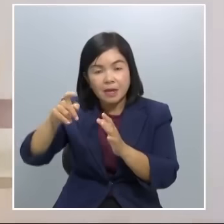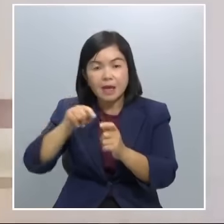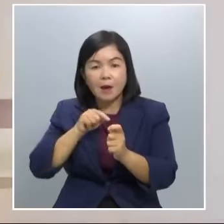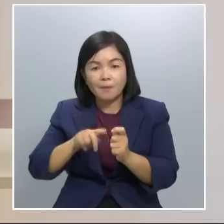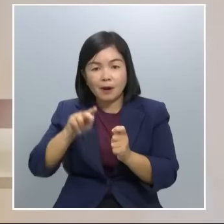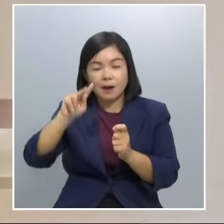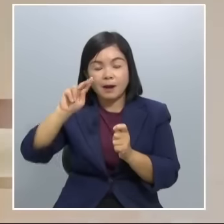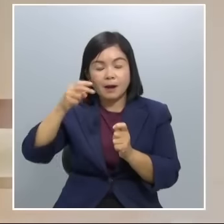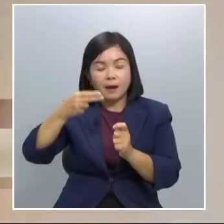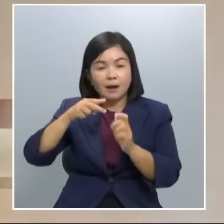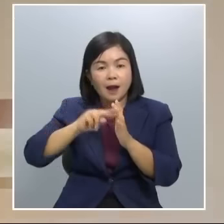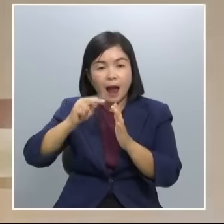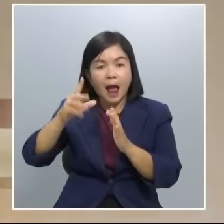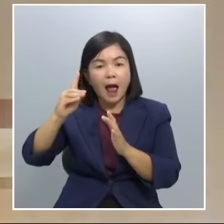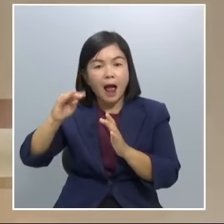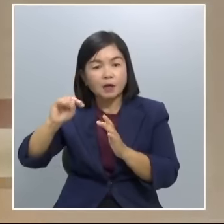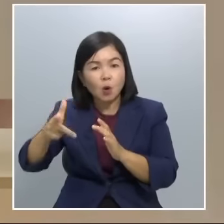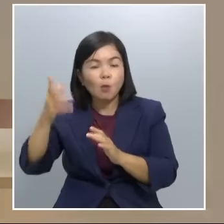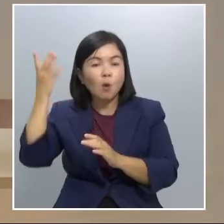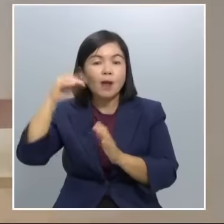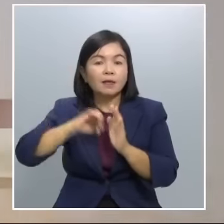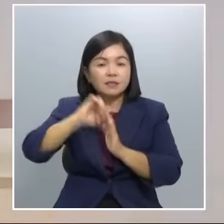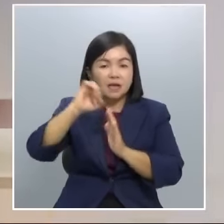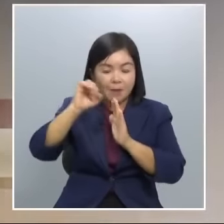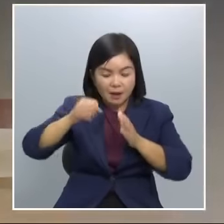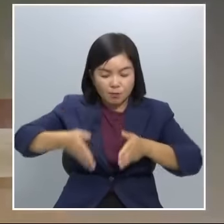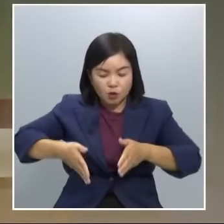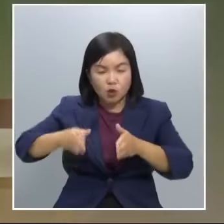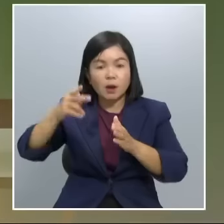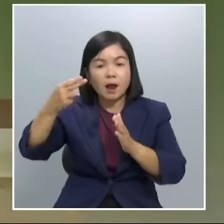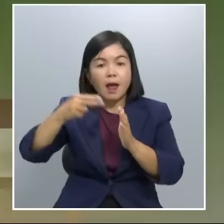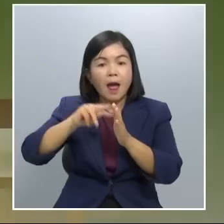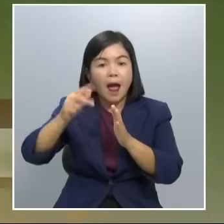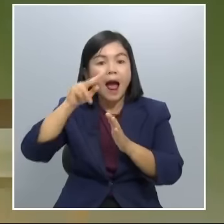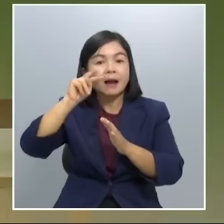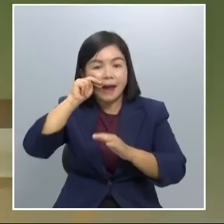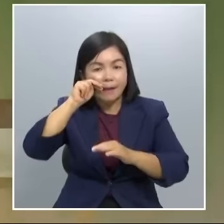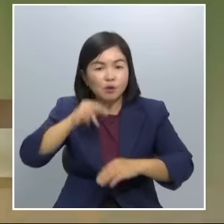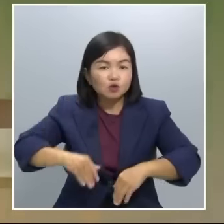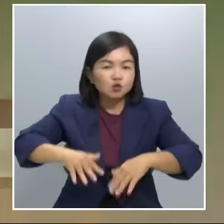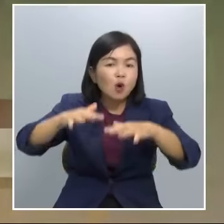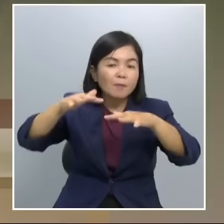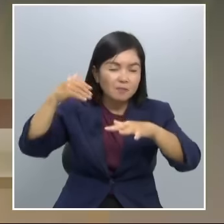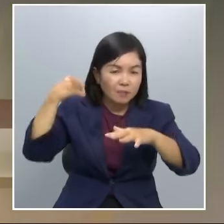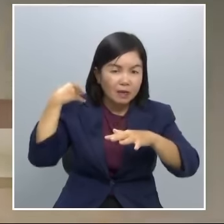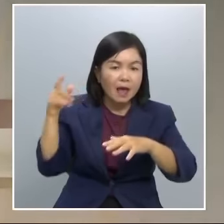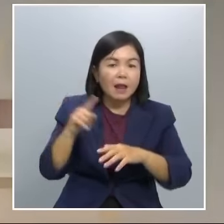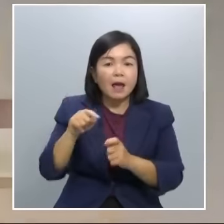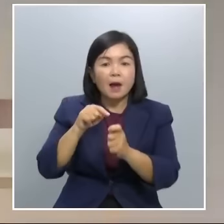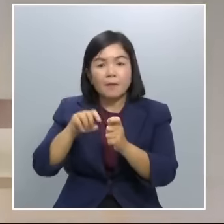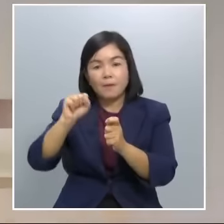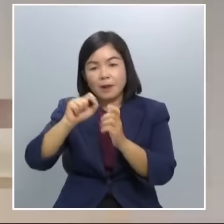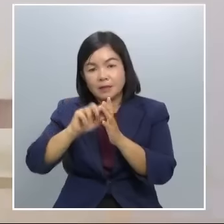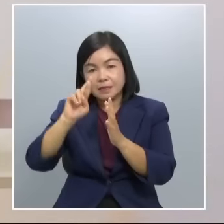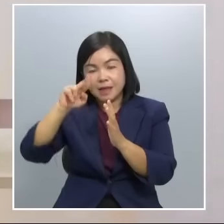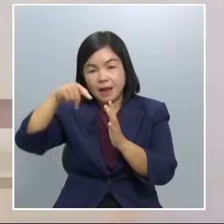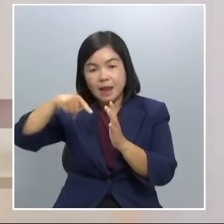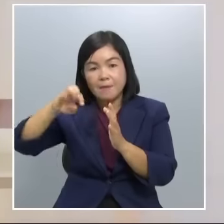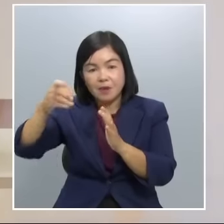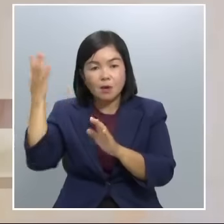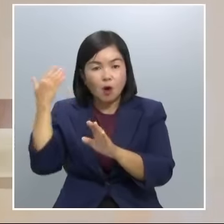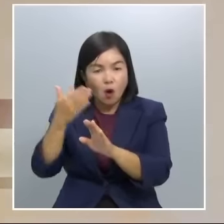ว่าเมื่อวานนี้เส้นเชียงใหม่หางดงน้ำท่วมไประยะขณะที่สารพีก็โดนมาก่อน